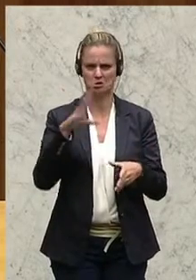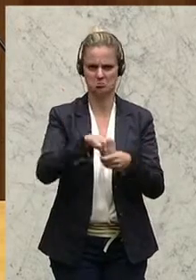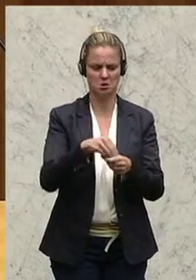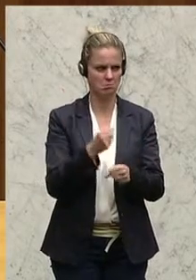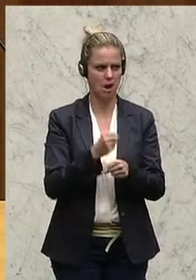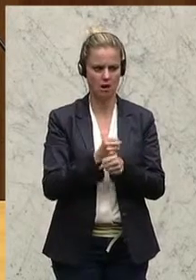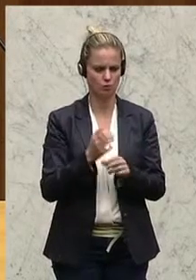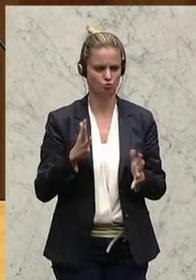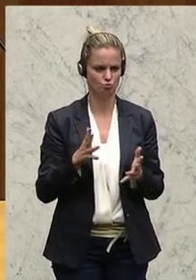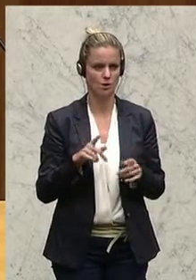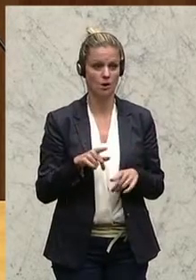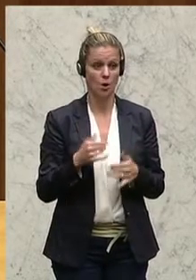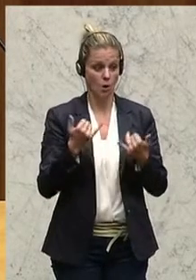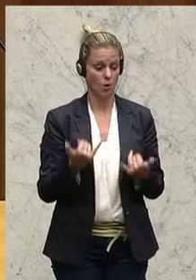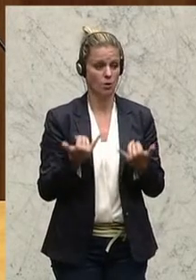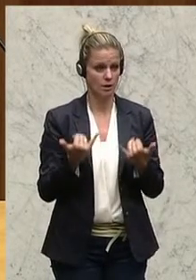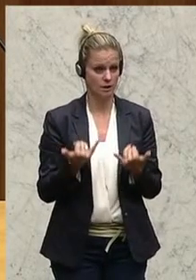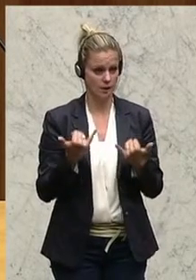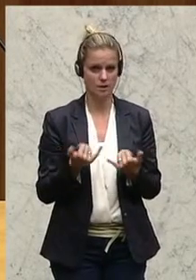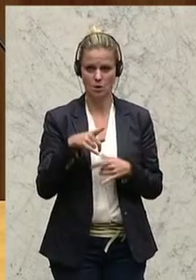beigetreten. Und mittlerweile